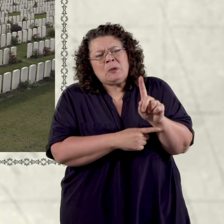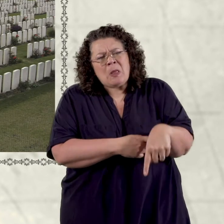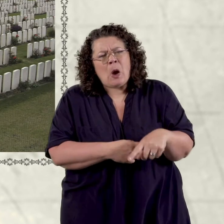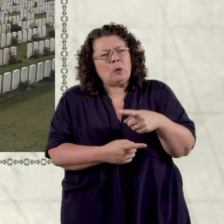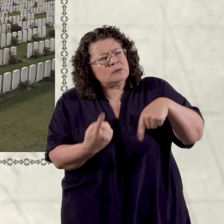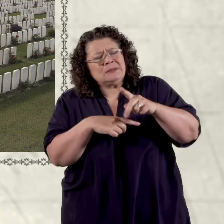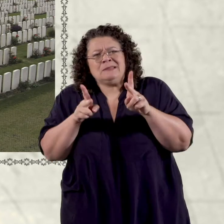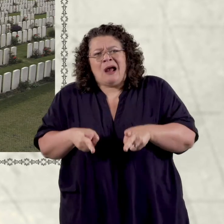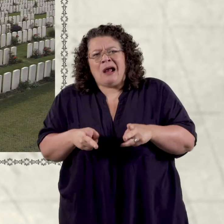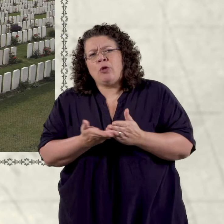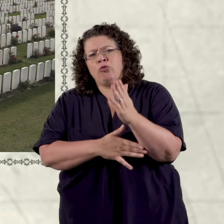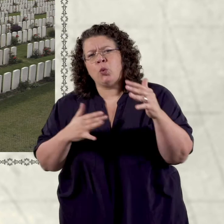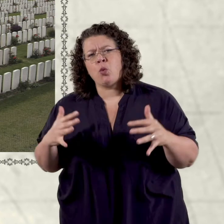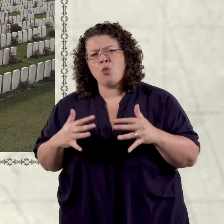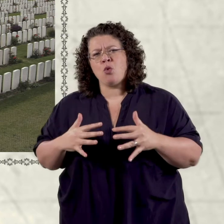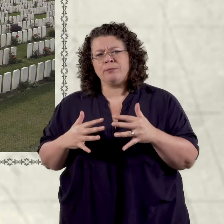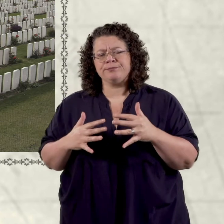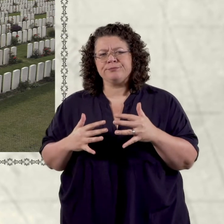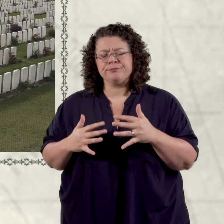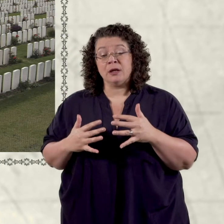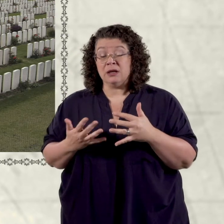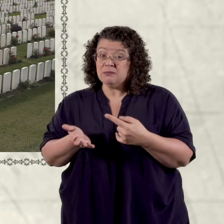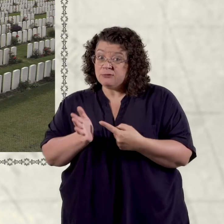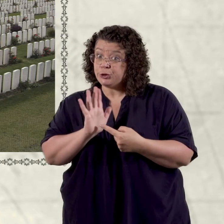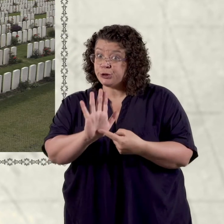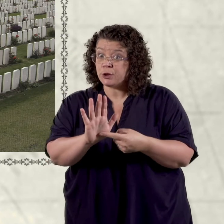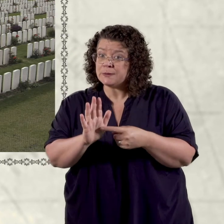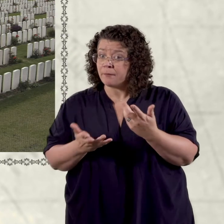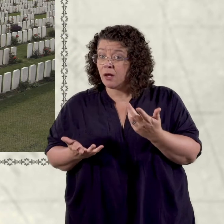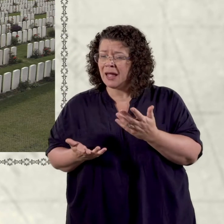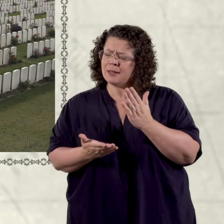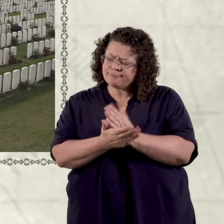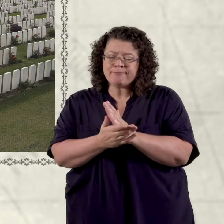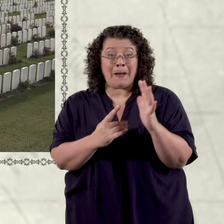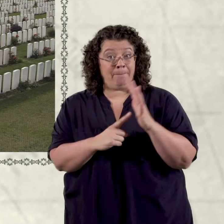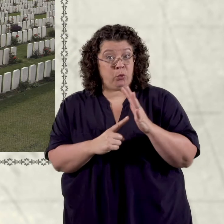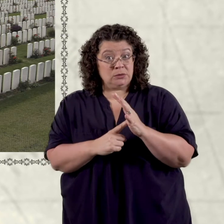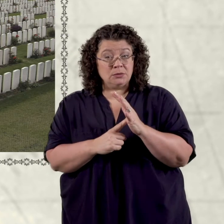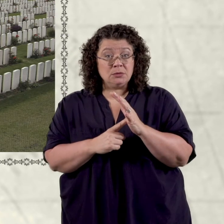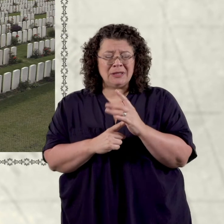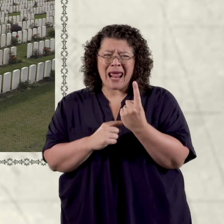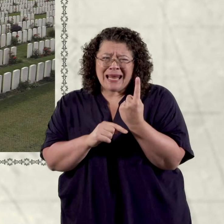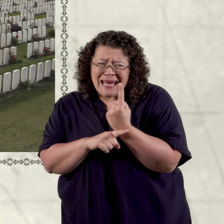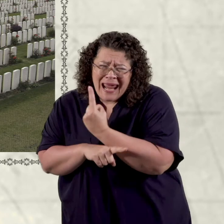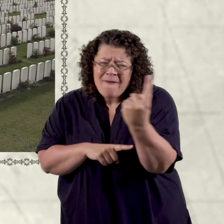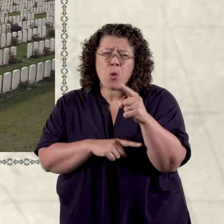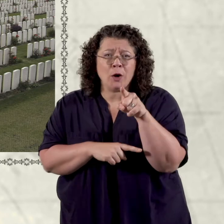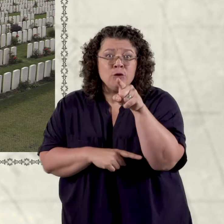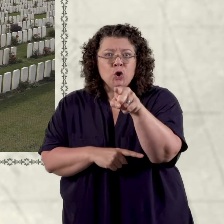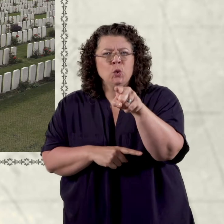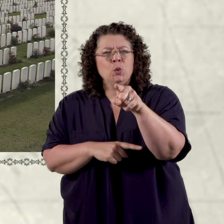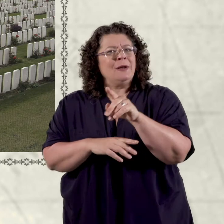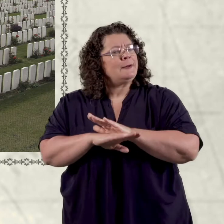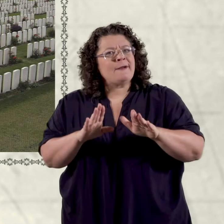rhyfel. Sy'n dangos, dwi'n meddwl, a sydd yn brawf, i bod hi'n bwysig iawn i bob un o'na